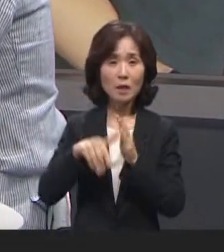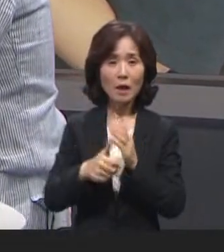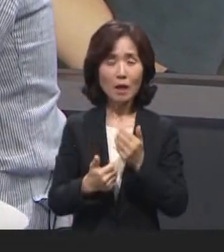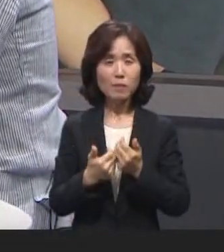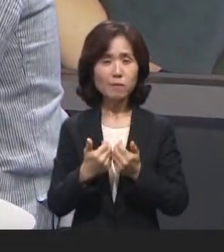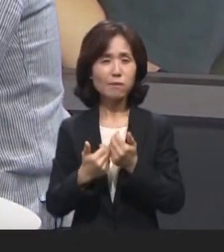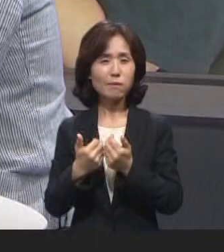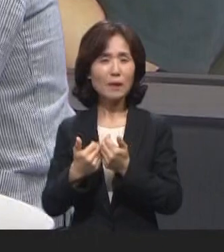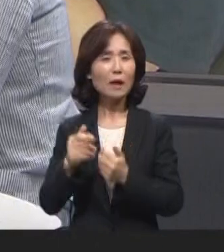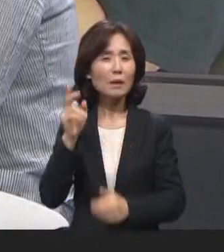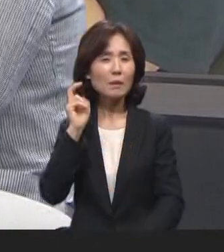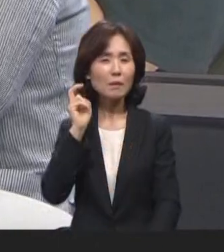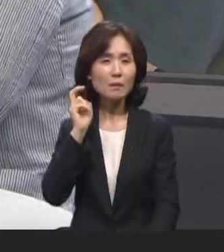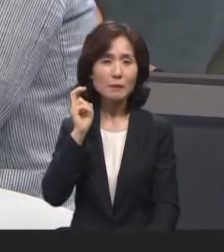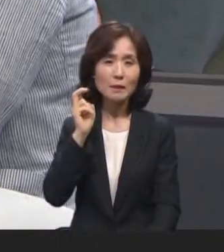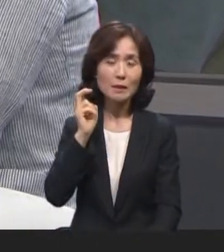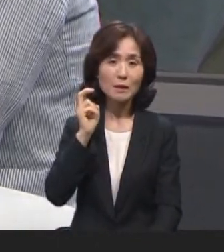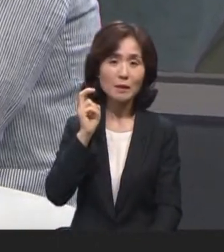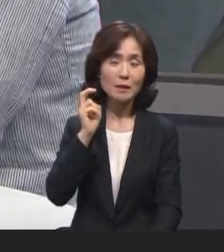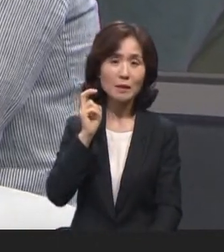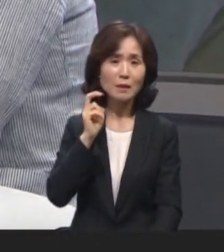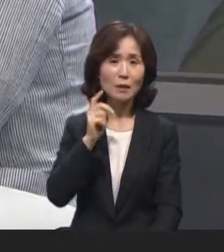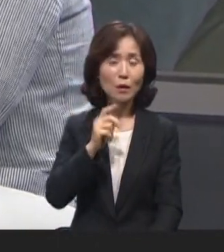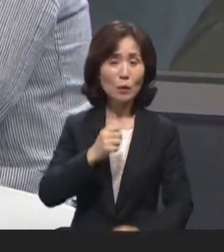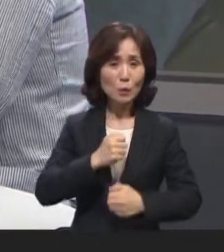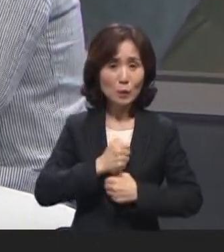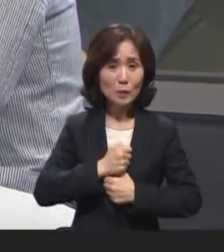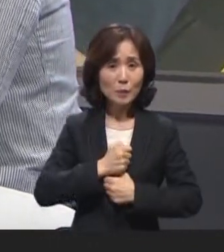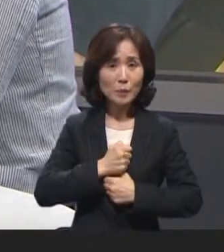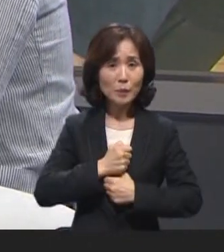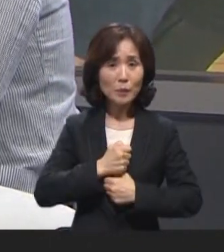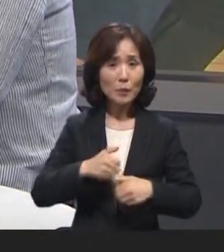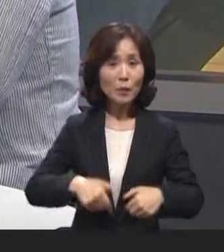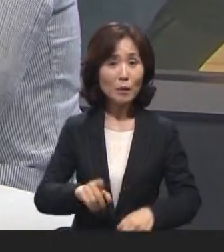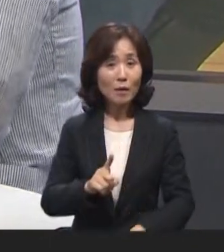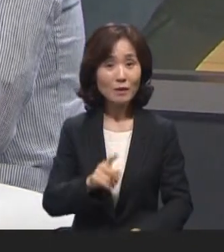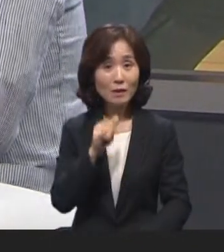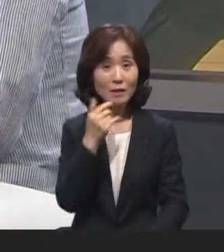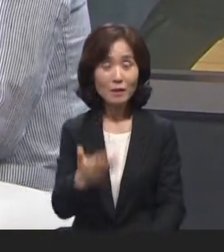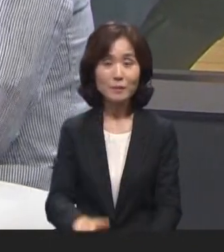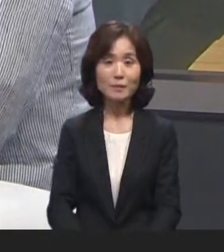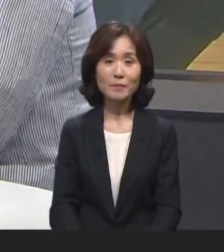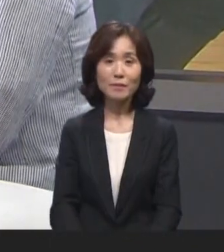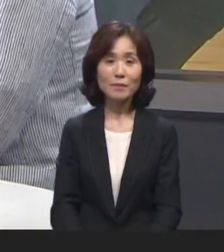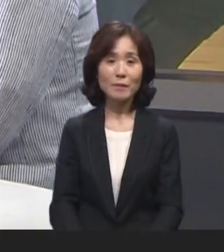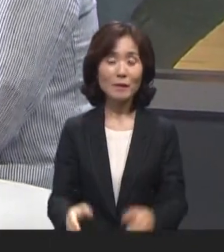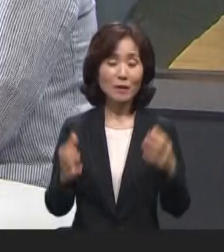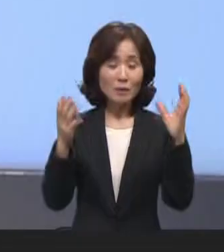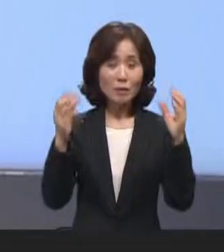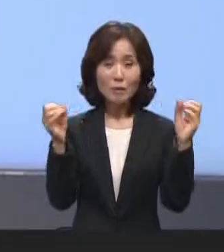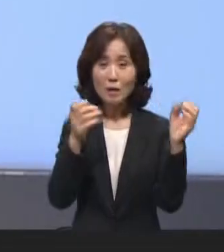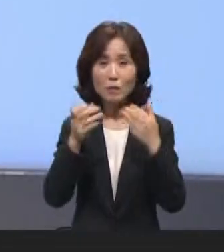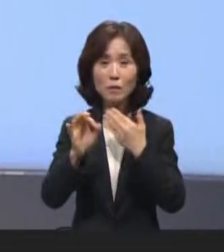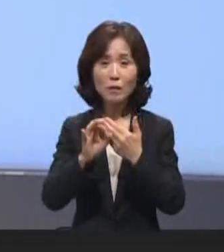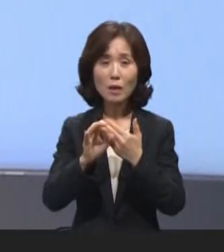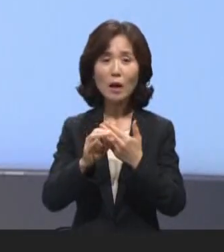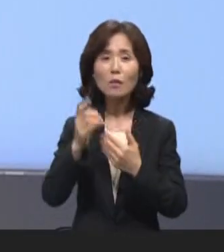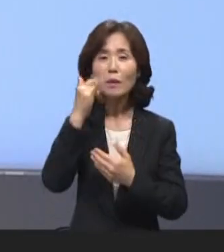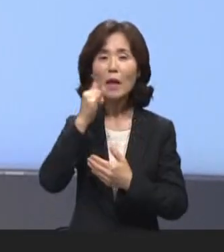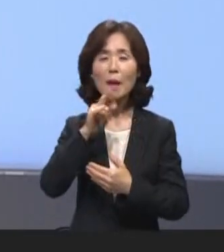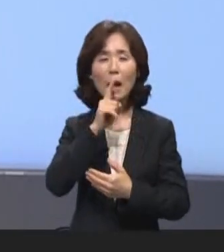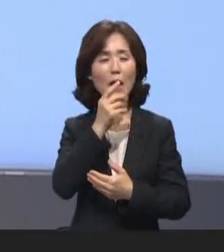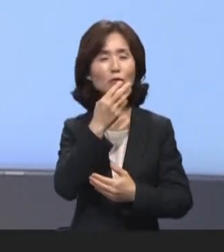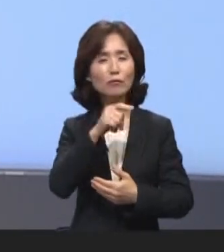갈등도 있을 수 있을 것 같아요 이것만큼 좀 주 있으면 좋겠다 내가 있을까요 아이더 라고 얘기 다 보면 학부모님 a 화법 때문에